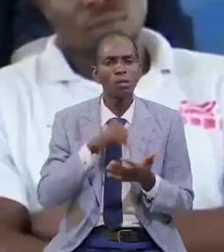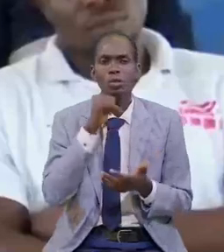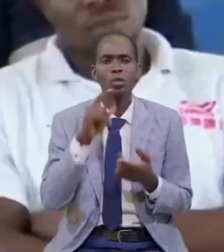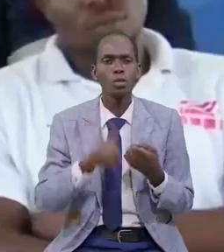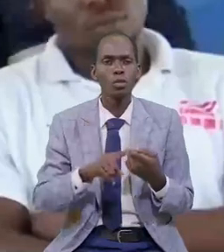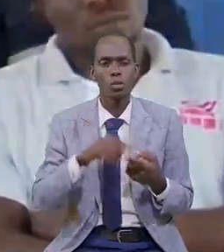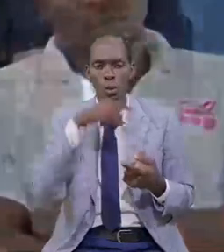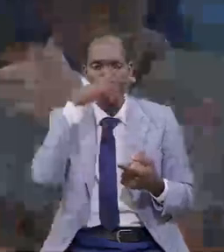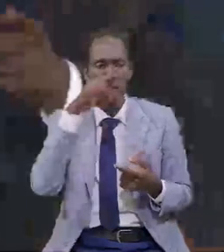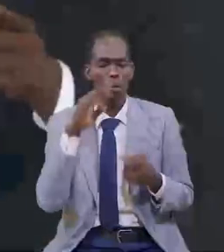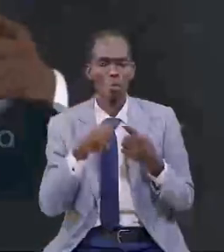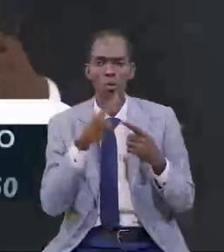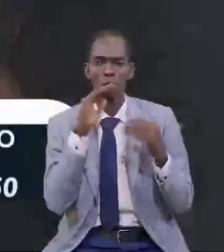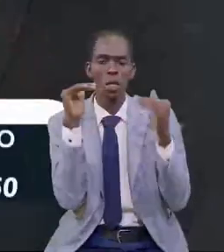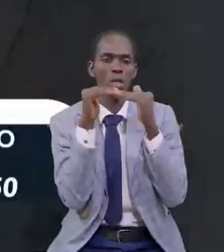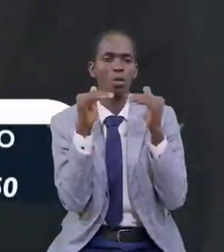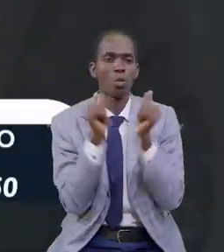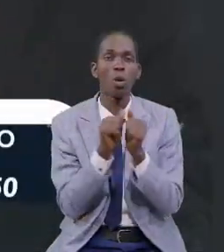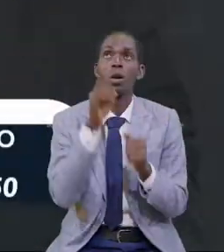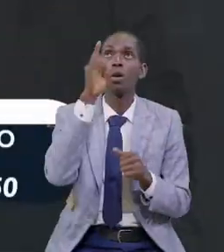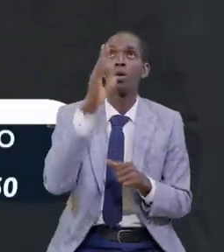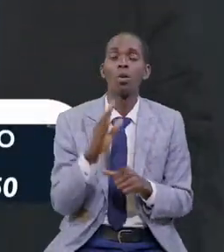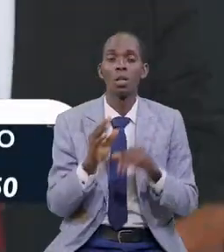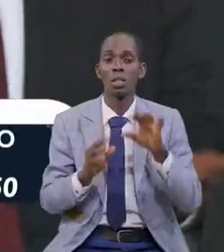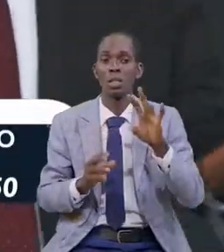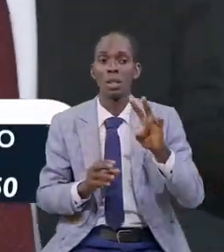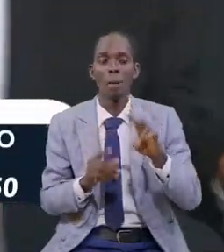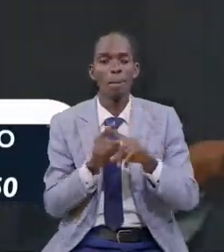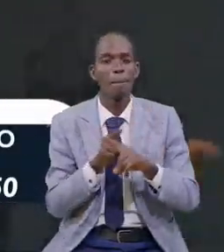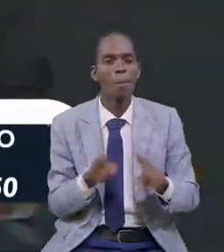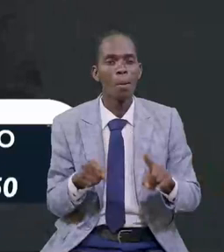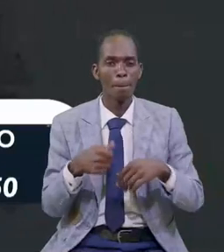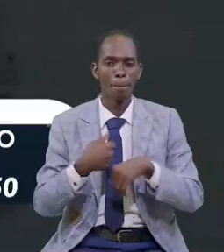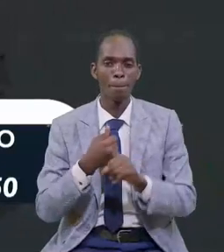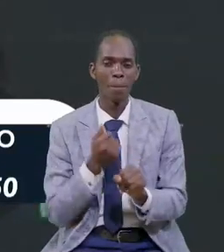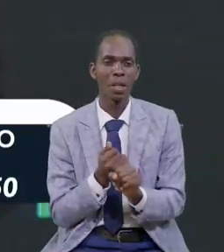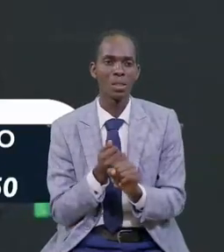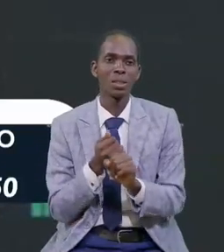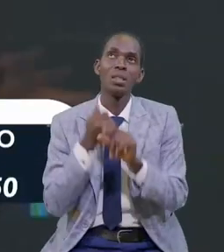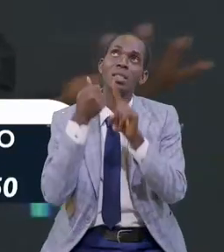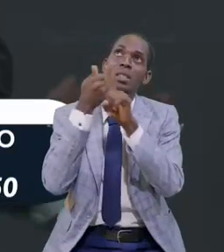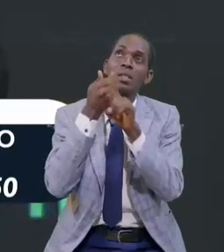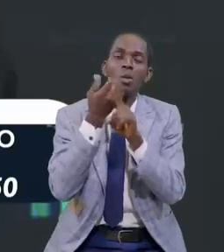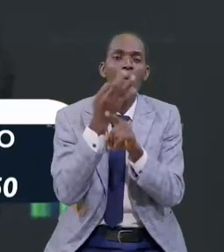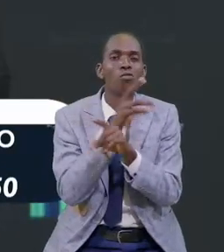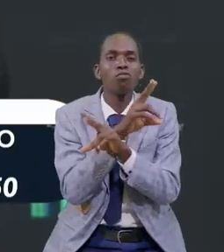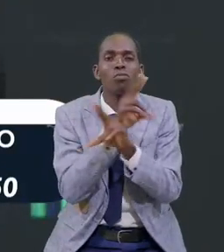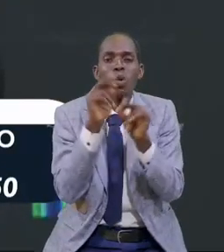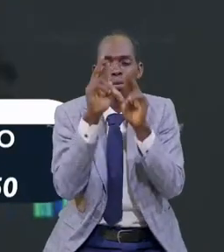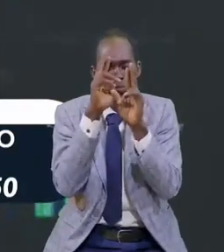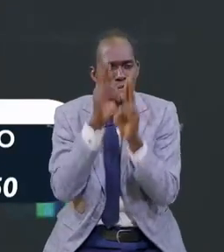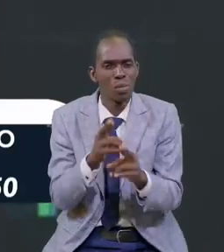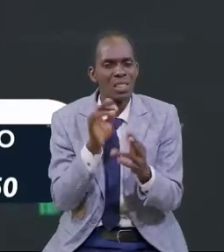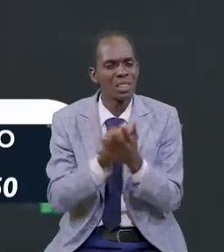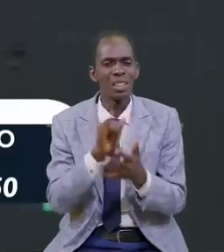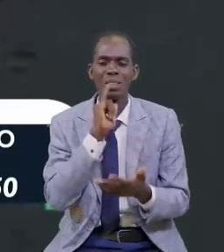égale avec Dieu le verset C dit mais c'est dépouillé lui-même c'est